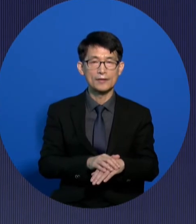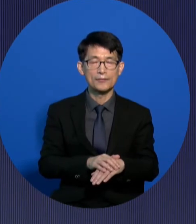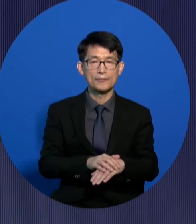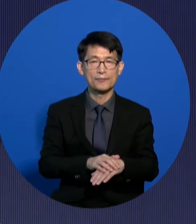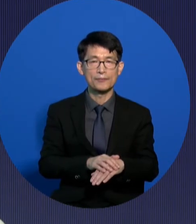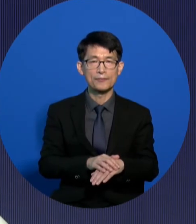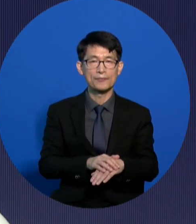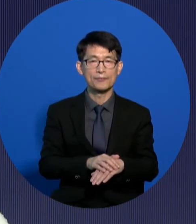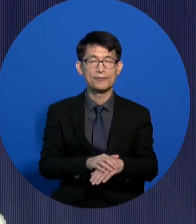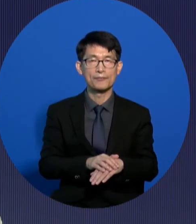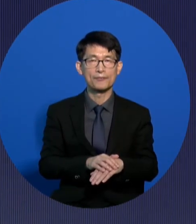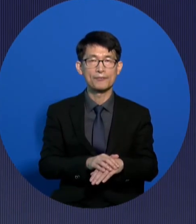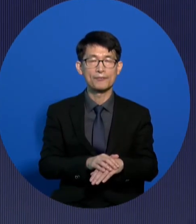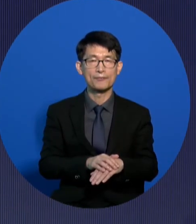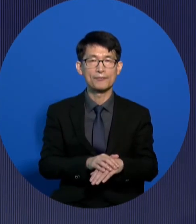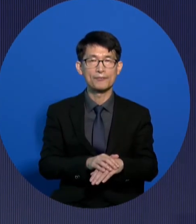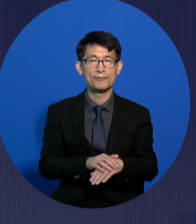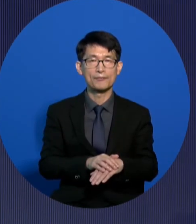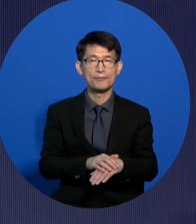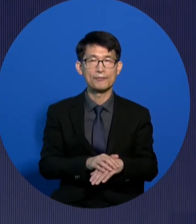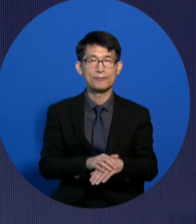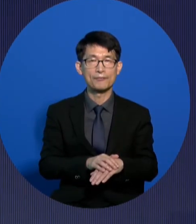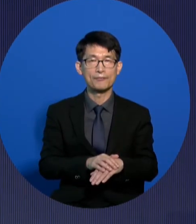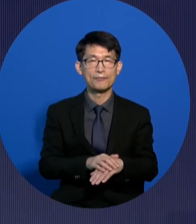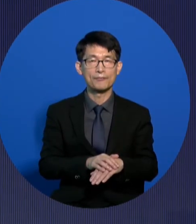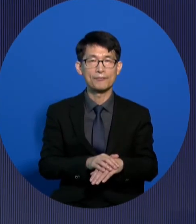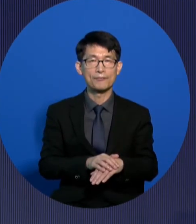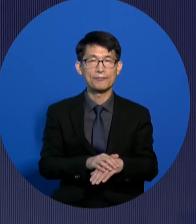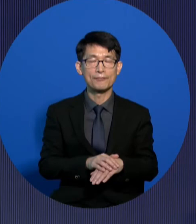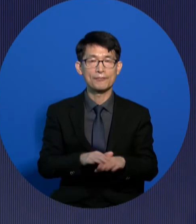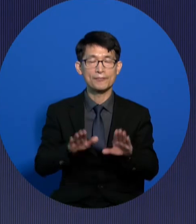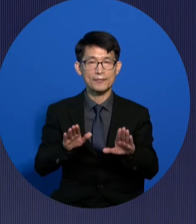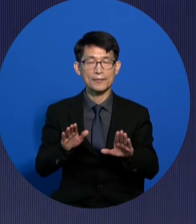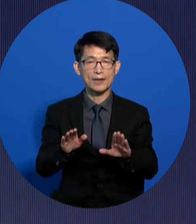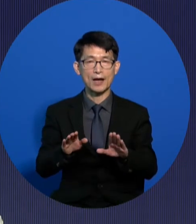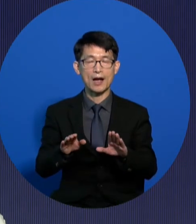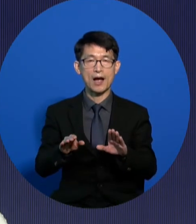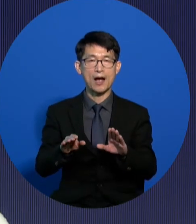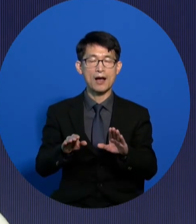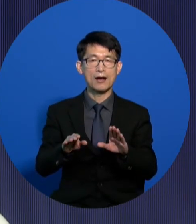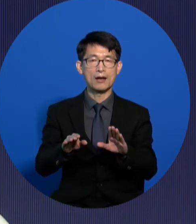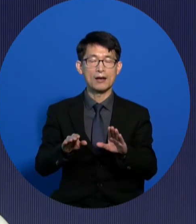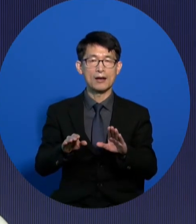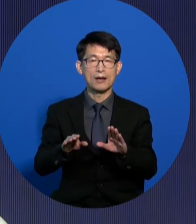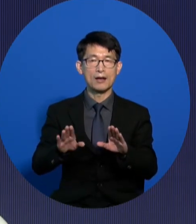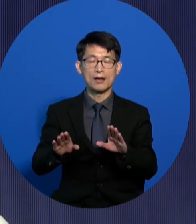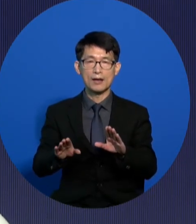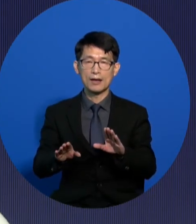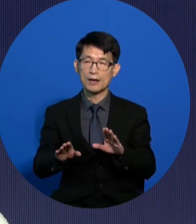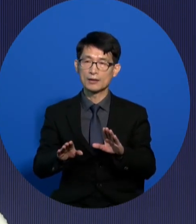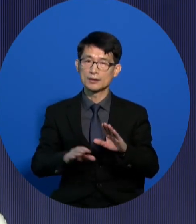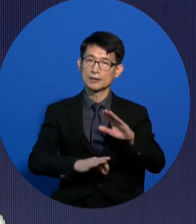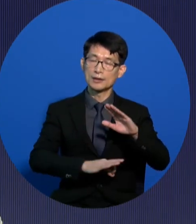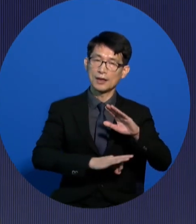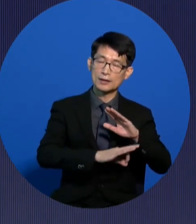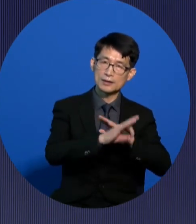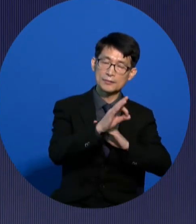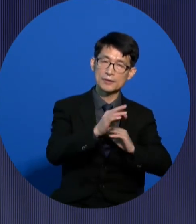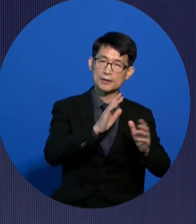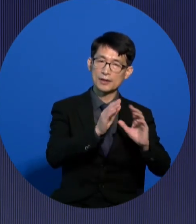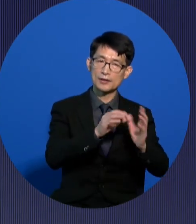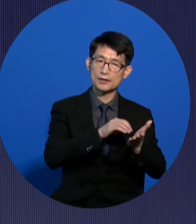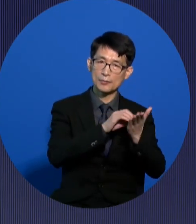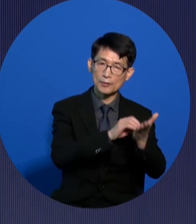시간은 오후에 세션으로 주시고 오전에 관광을 해도 되는데 굳이